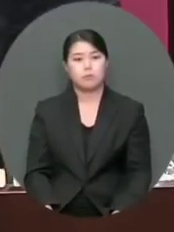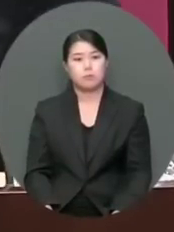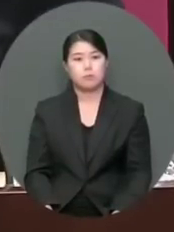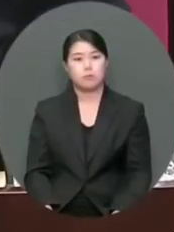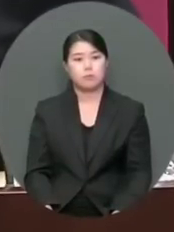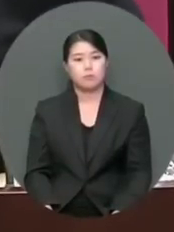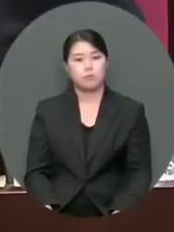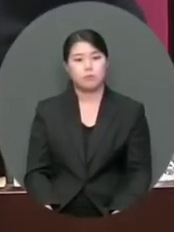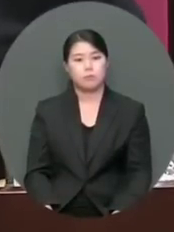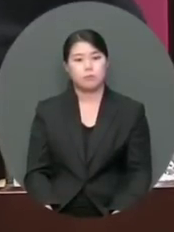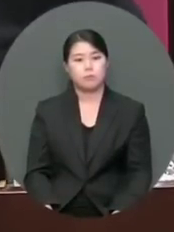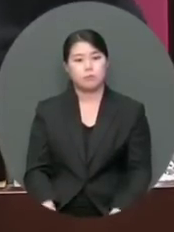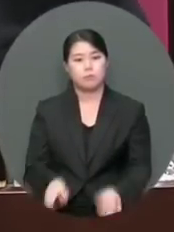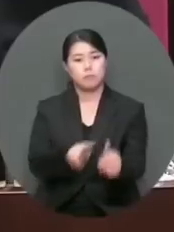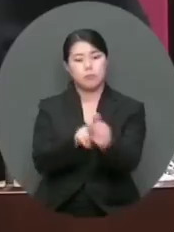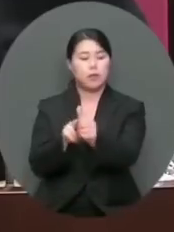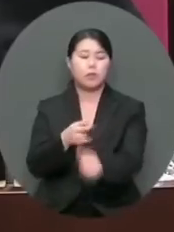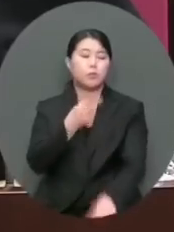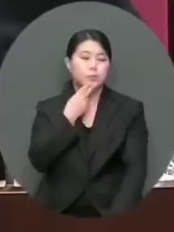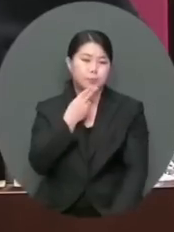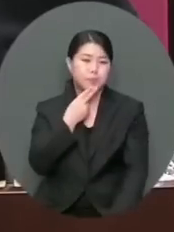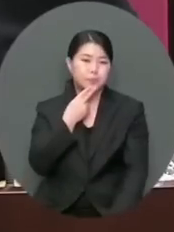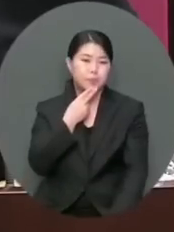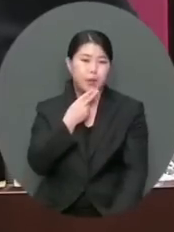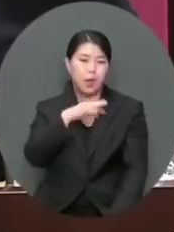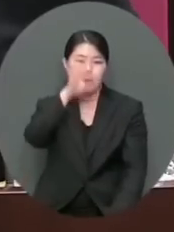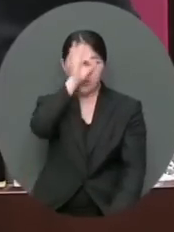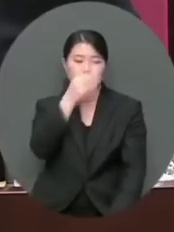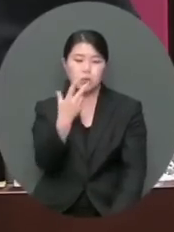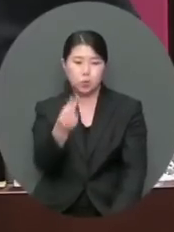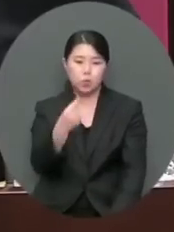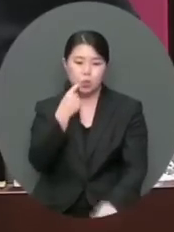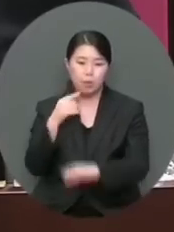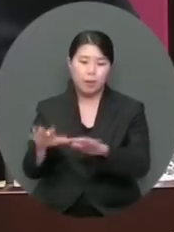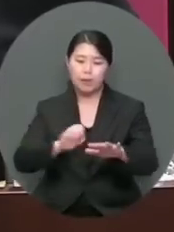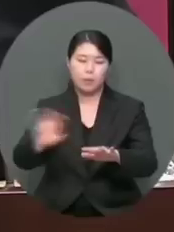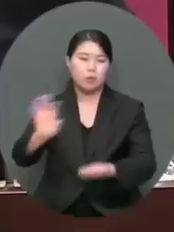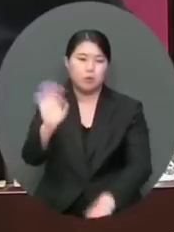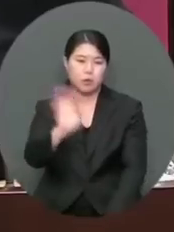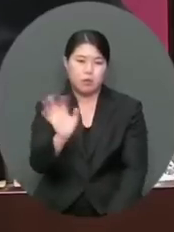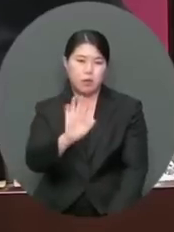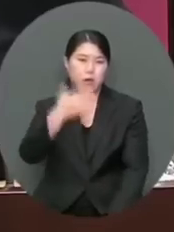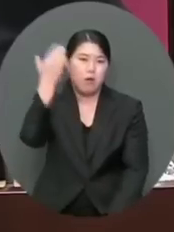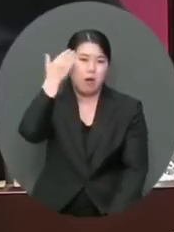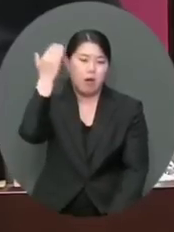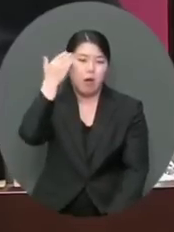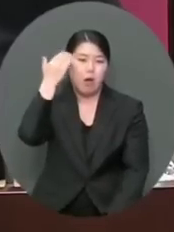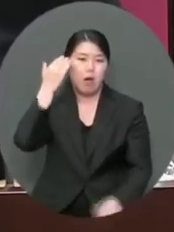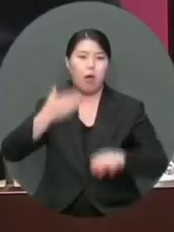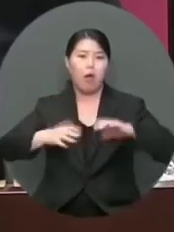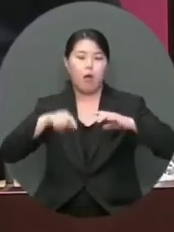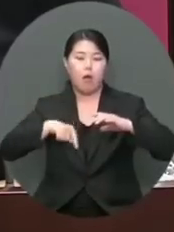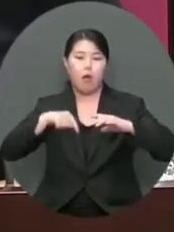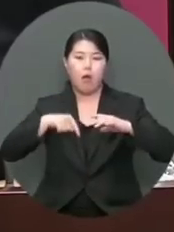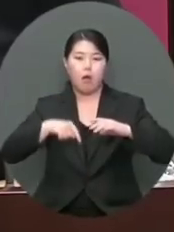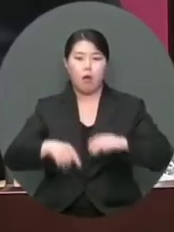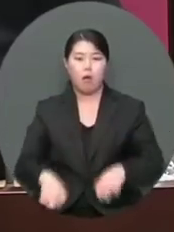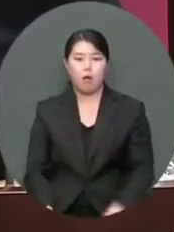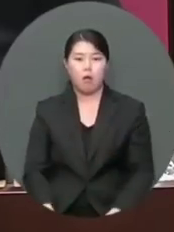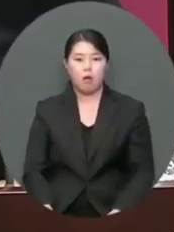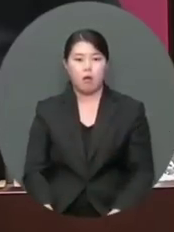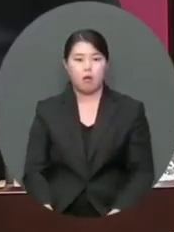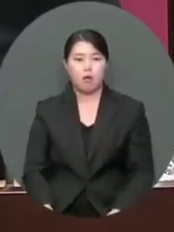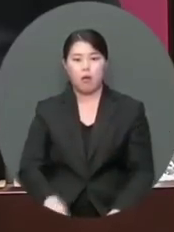자 데이터가 없고요. 돼지똥도 바다에 안 버리는 게 상식인 나라가 대한민국이라는 것을 말씀드리는